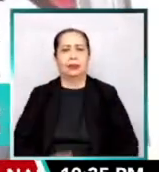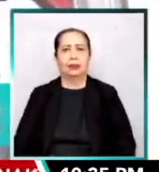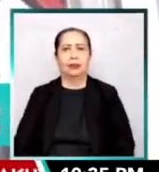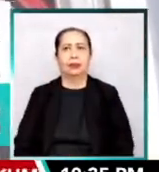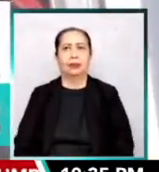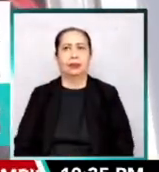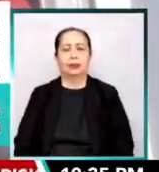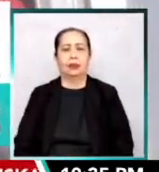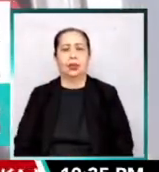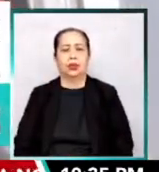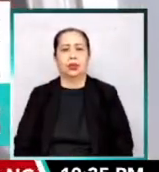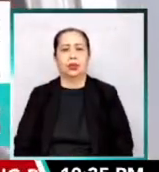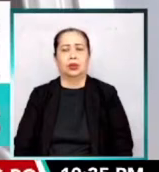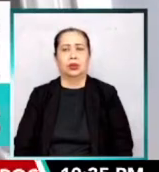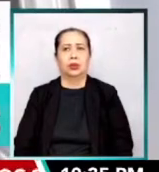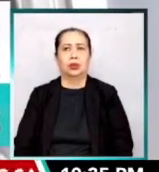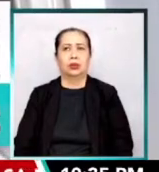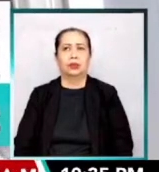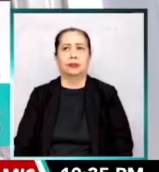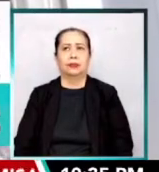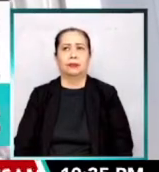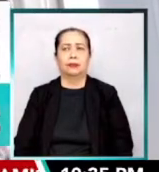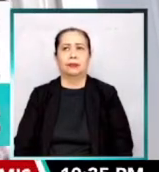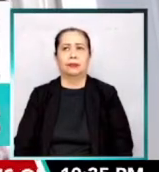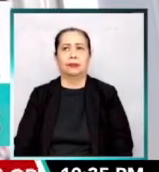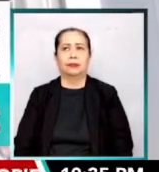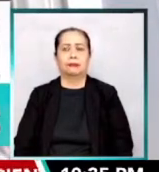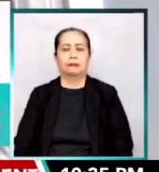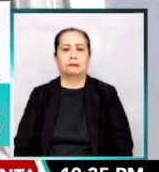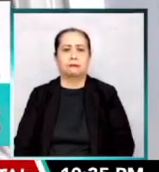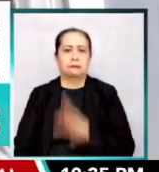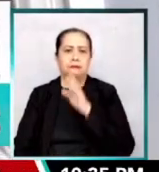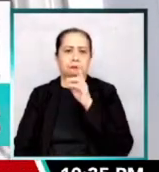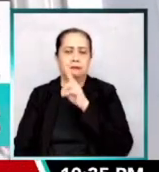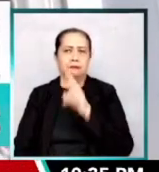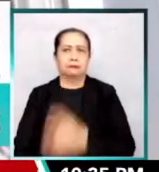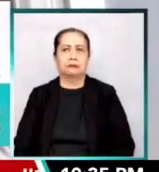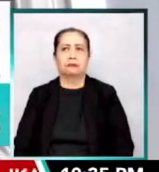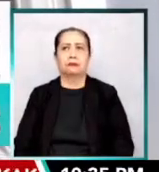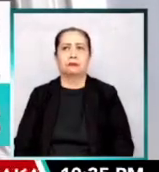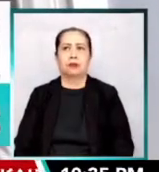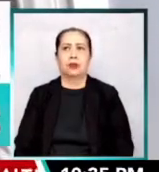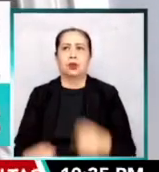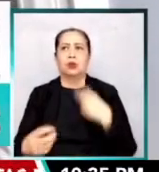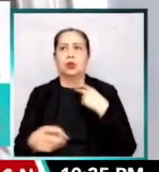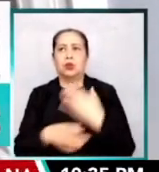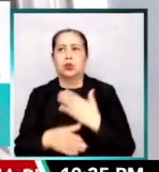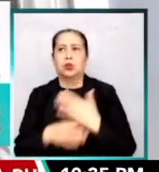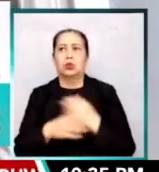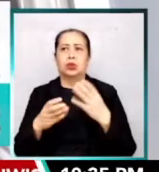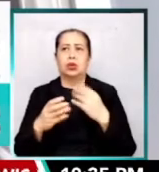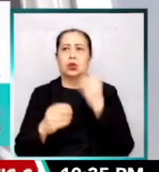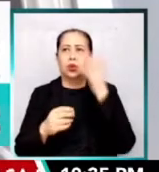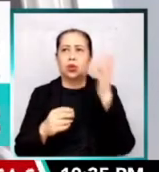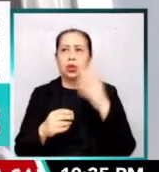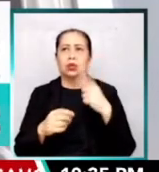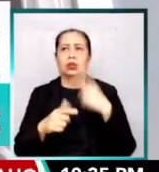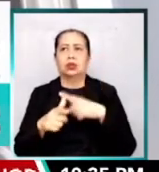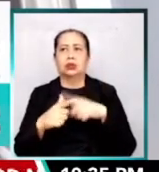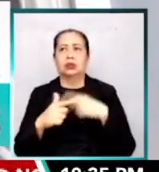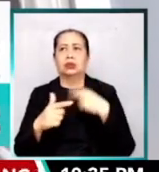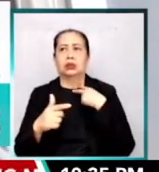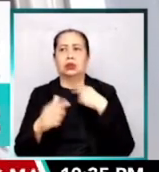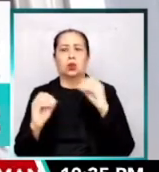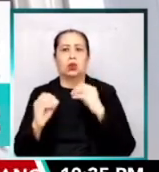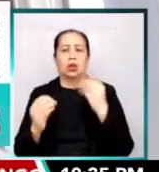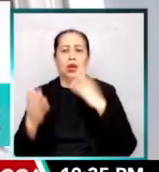zero ay kay labi na nga layo pa mig-ulian, then labi na karon dako ang tubig, stranded may diari. Then wala pod may